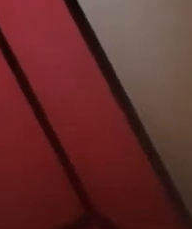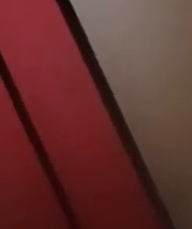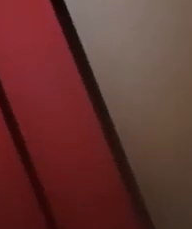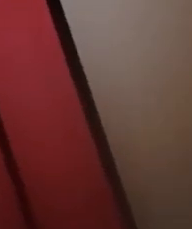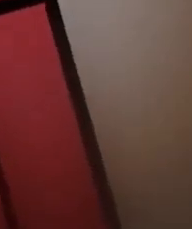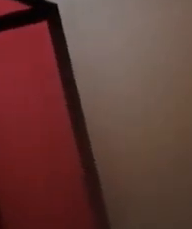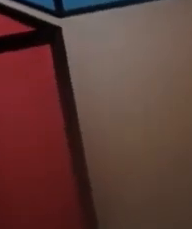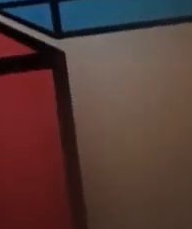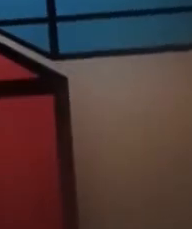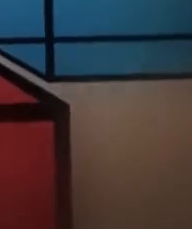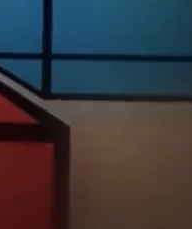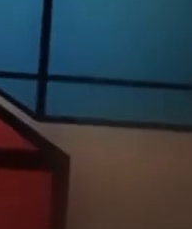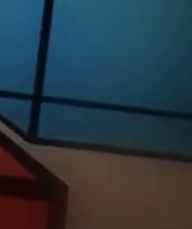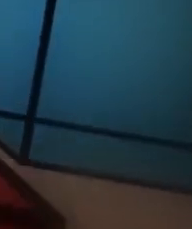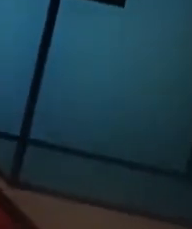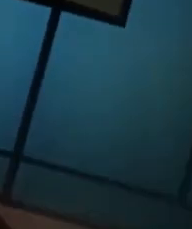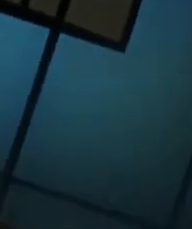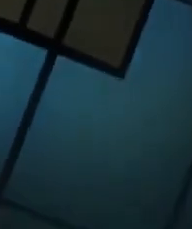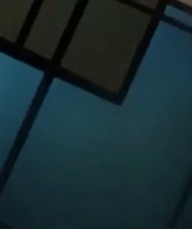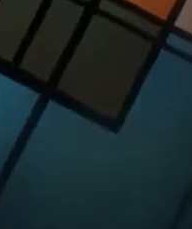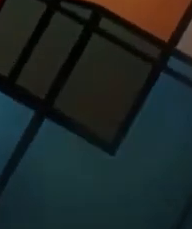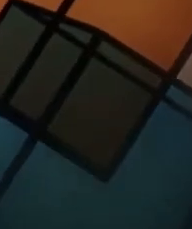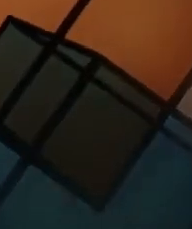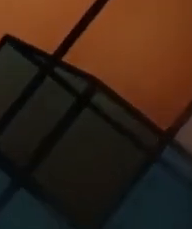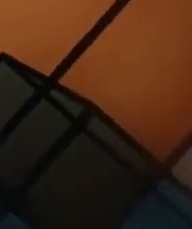wow wow Wayan